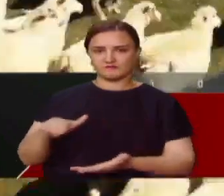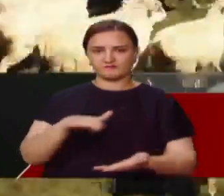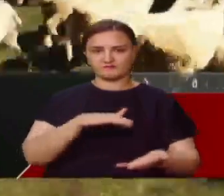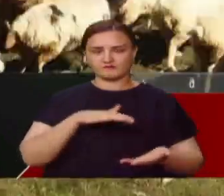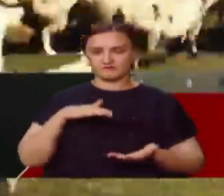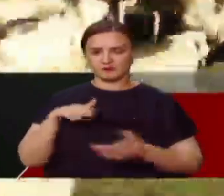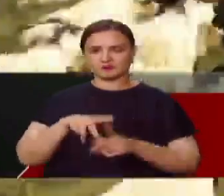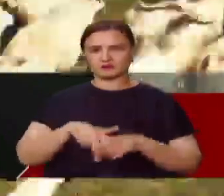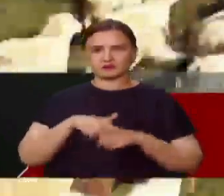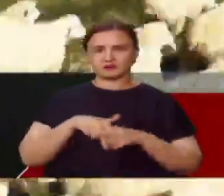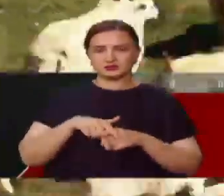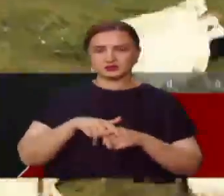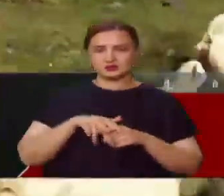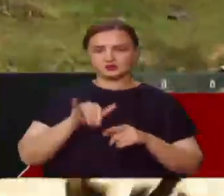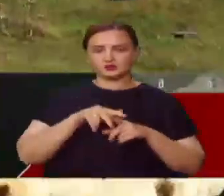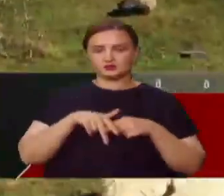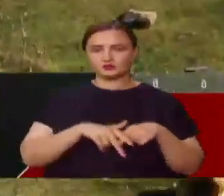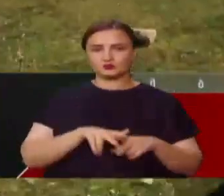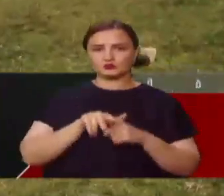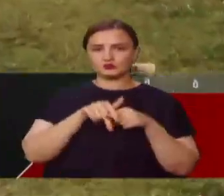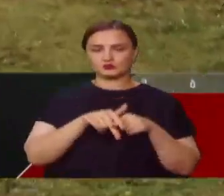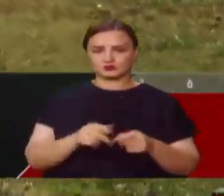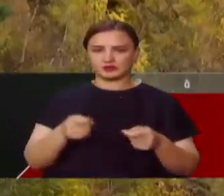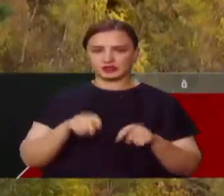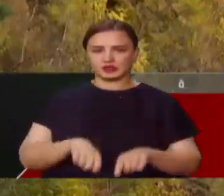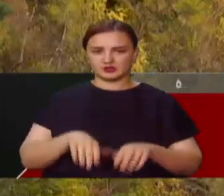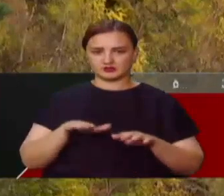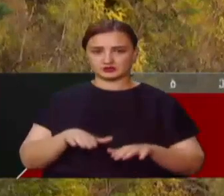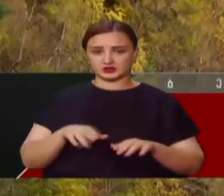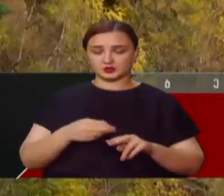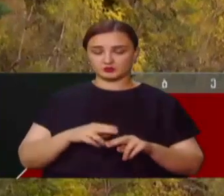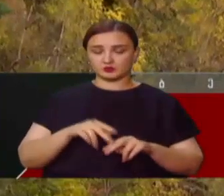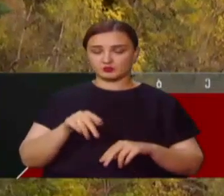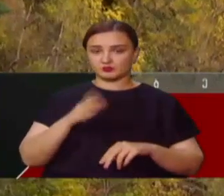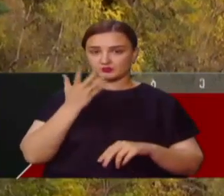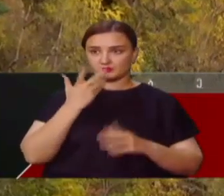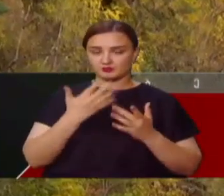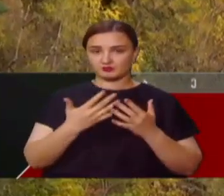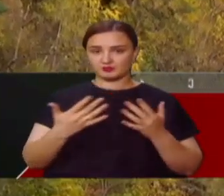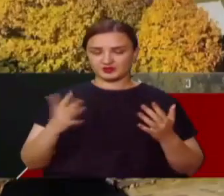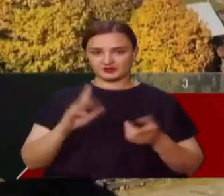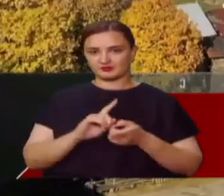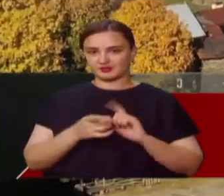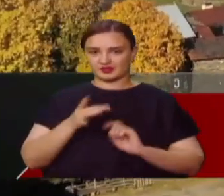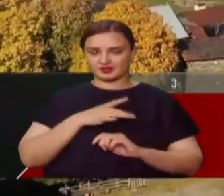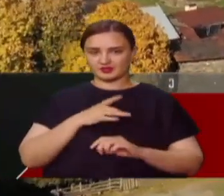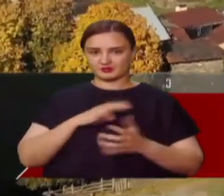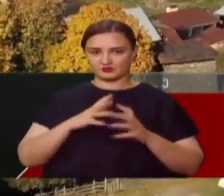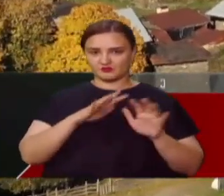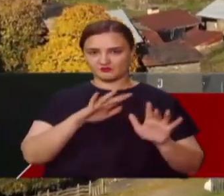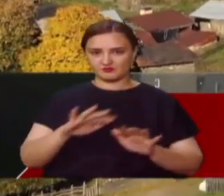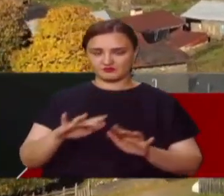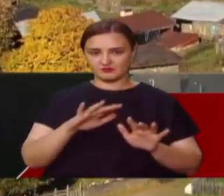გარდა საცხენოსნო გადასასვლელებსაც საკმაოდ დიდი ხნით გეტავს. ამიტომ, როცა ამფერებს სრული სითეთრე ჩაანაცვლებს, თუშეთში